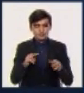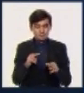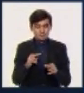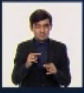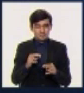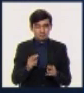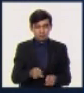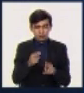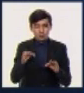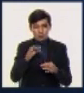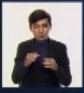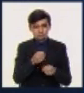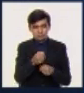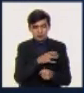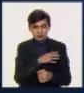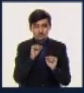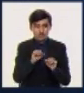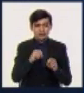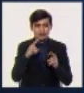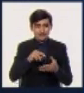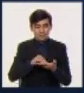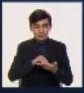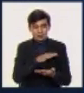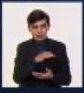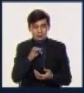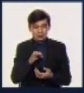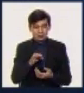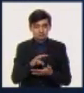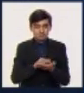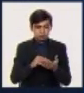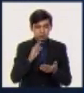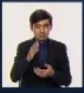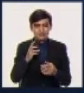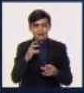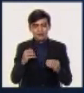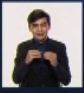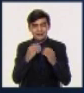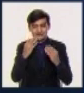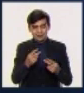такие преступления. Например, защитное предписание сейчас выписывать будут и на 10 дней